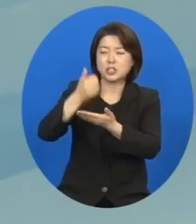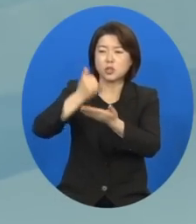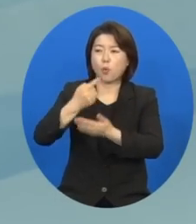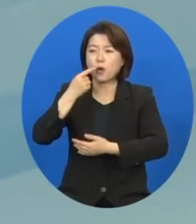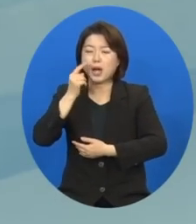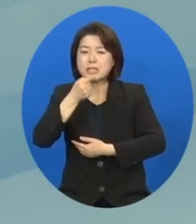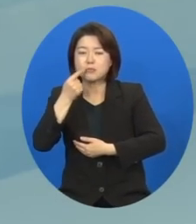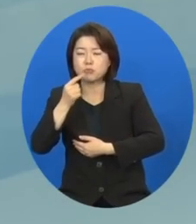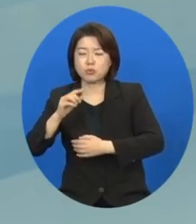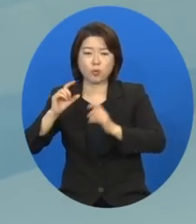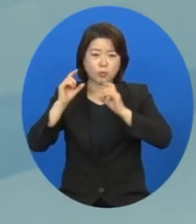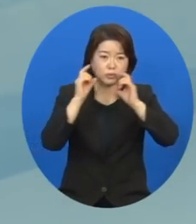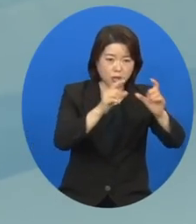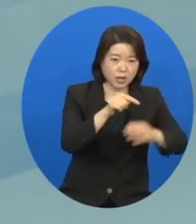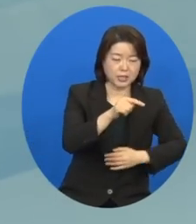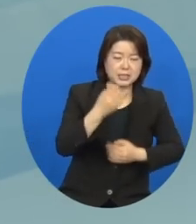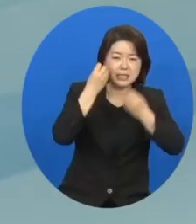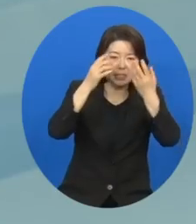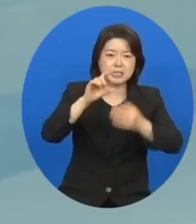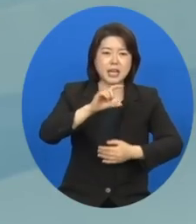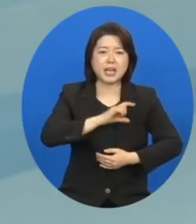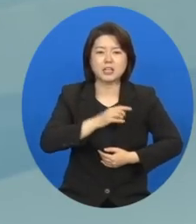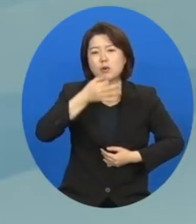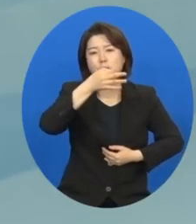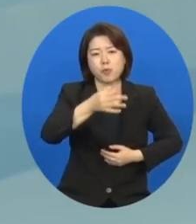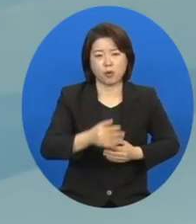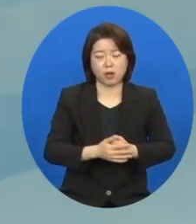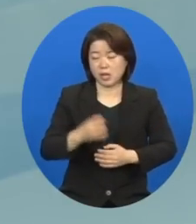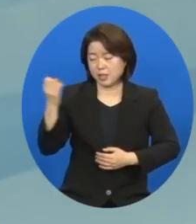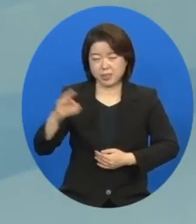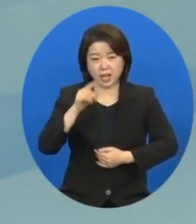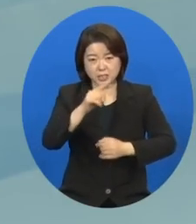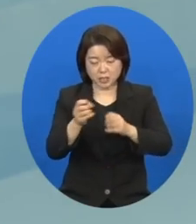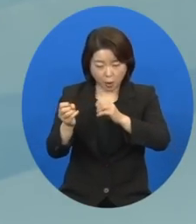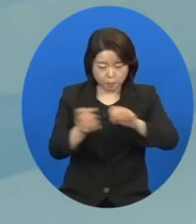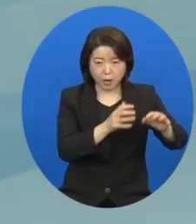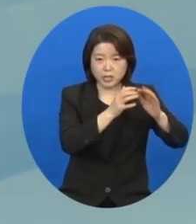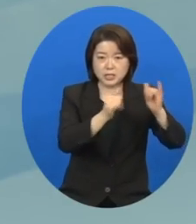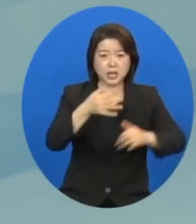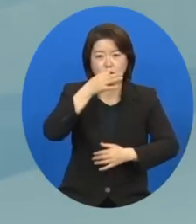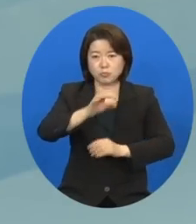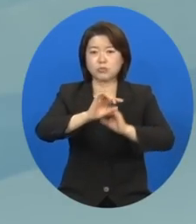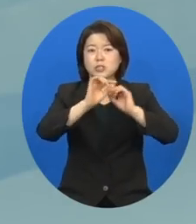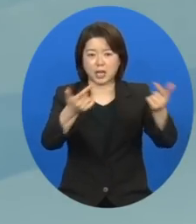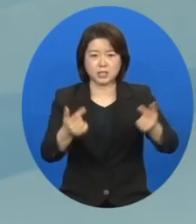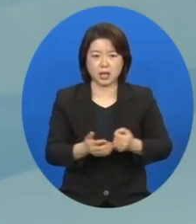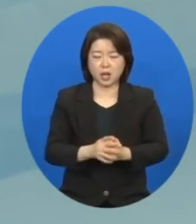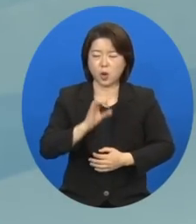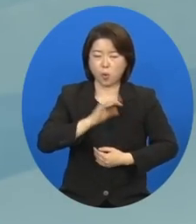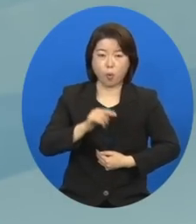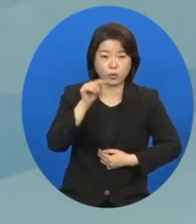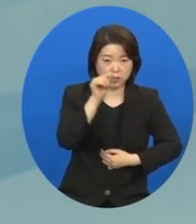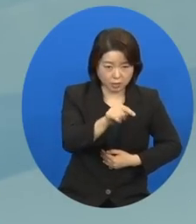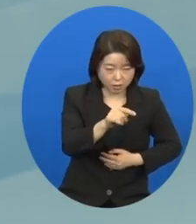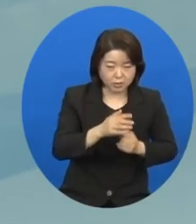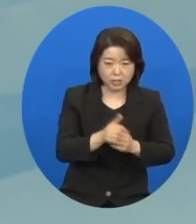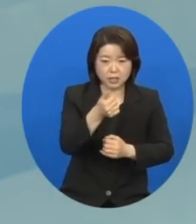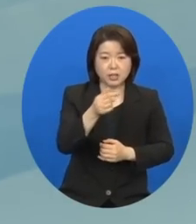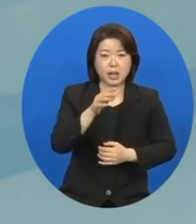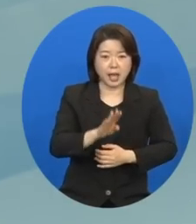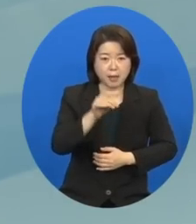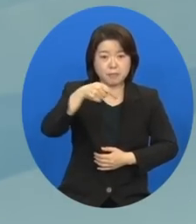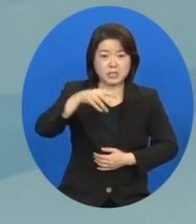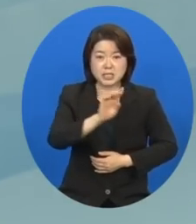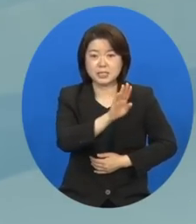새 이름으로 일컬음이 될 것이며 다시는 너를 버림받은 자라 부르지 아니하며 오직 너를